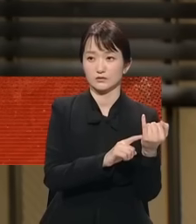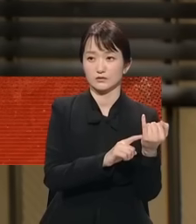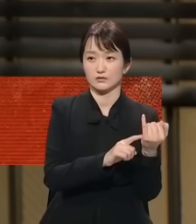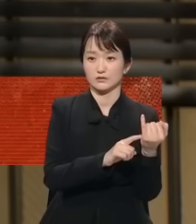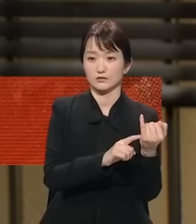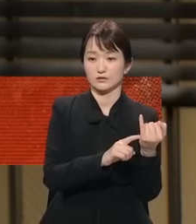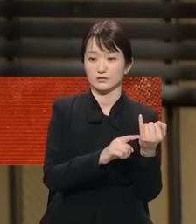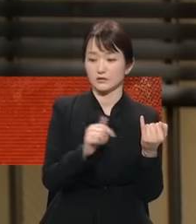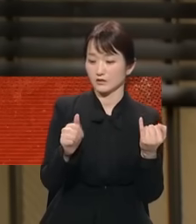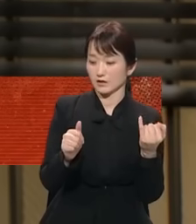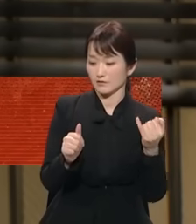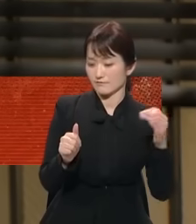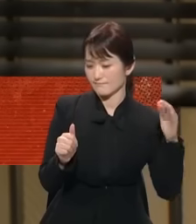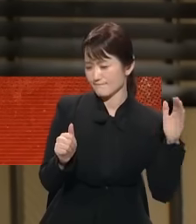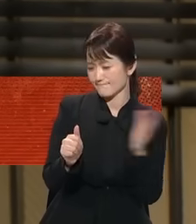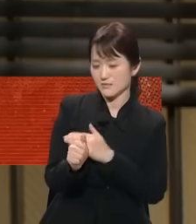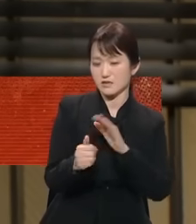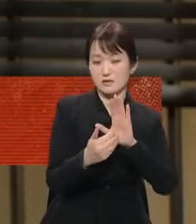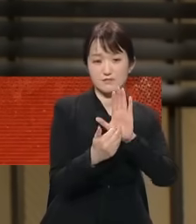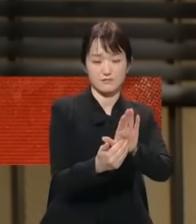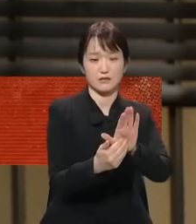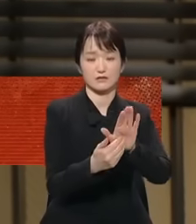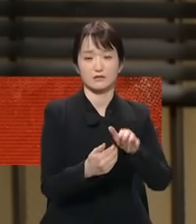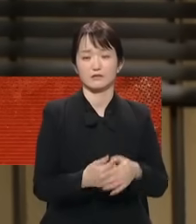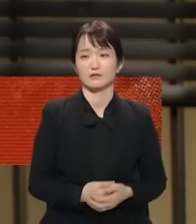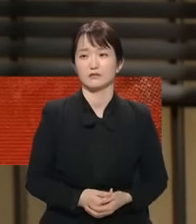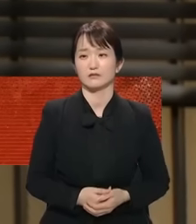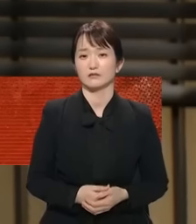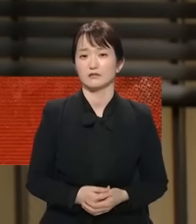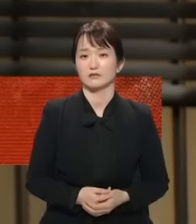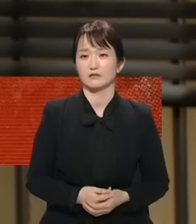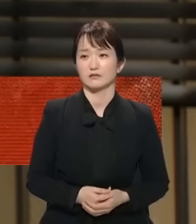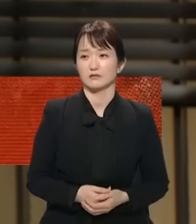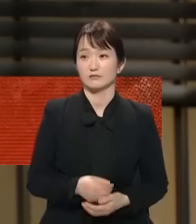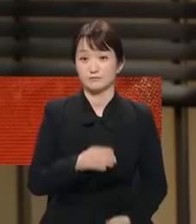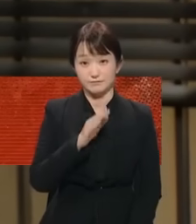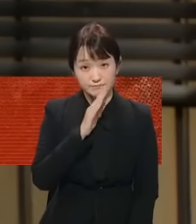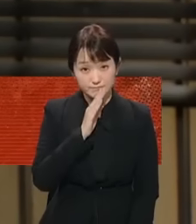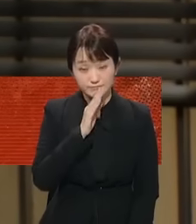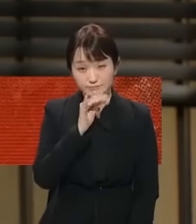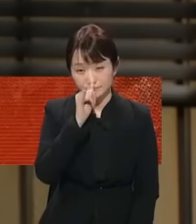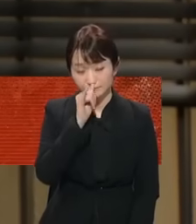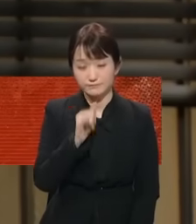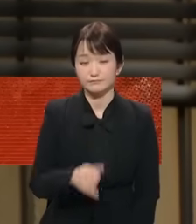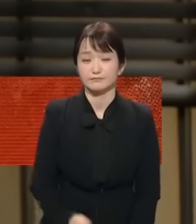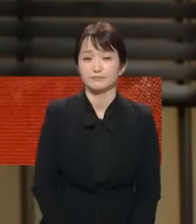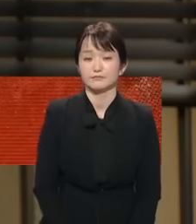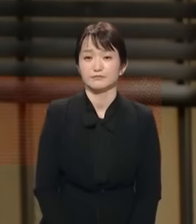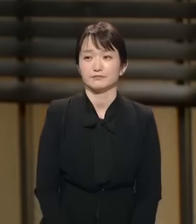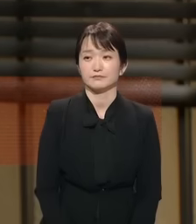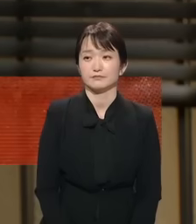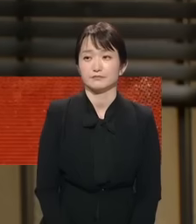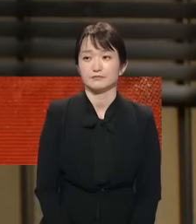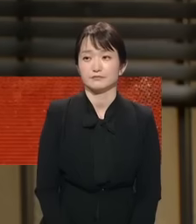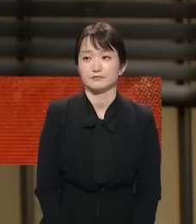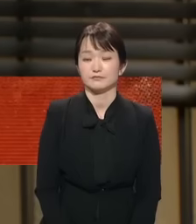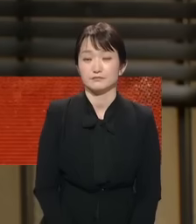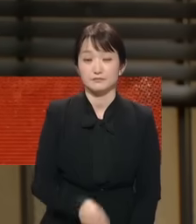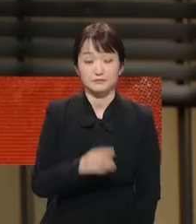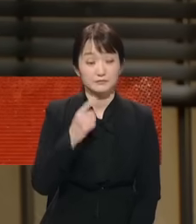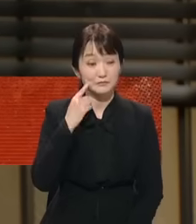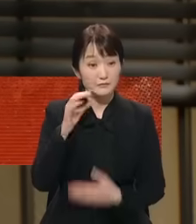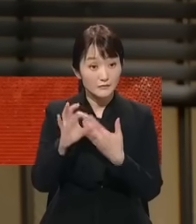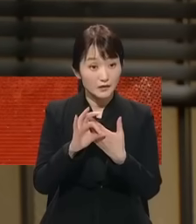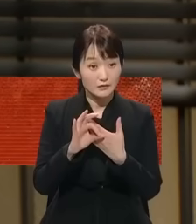하는 걸 말리기도 했다라는 겁니다. 그래서 여기에 대해서 명백하게 사실이 있는 것 같다라는 부분도 얘기를 하고 이게 만약에 공론화가